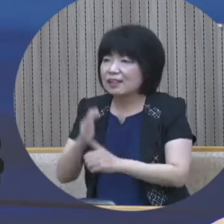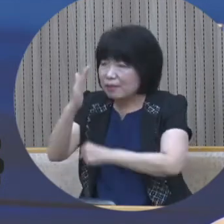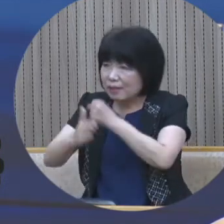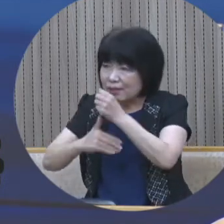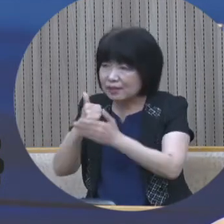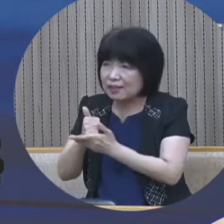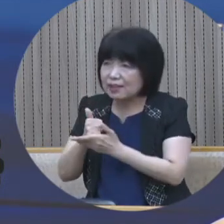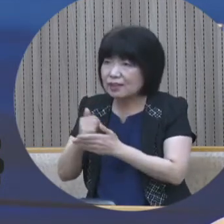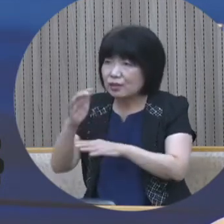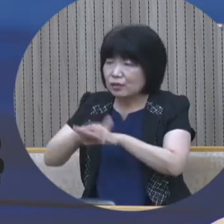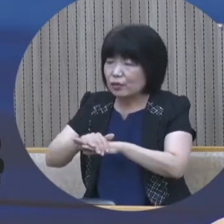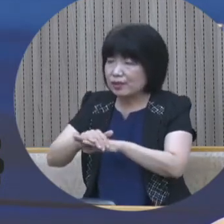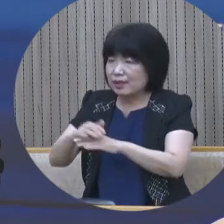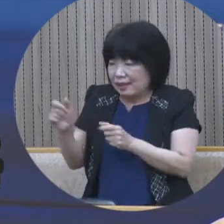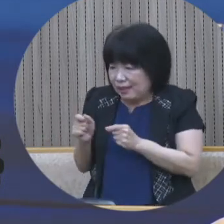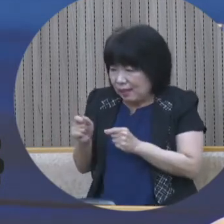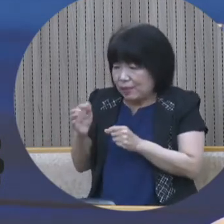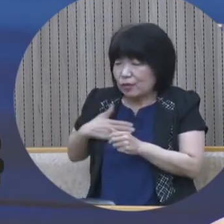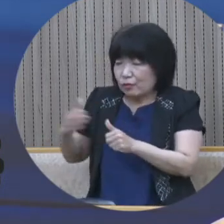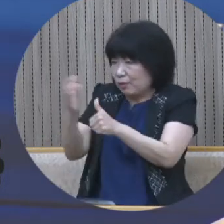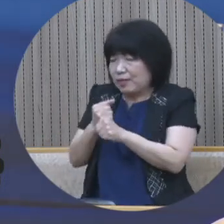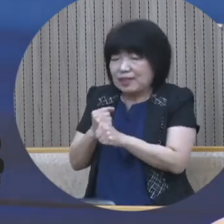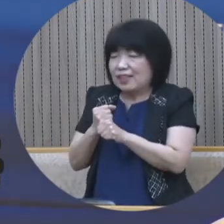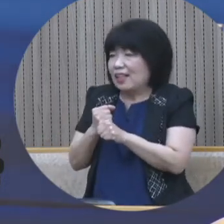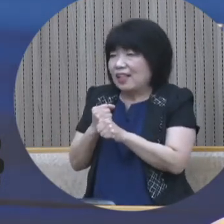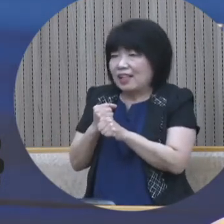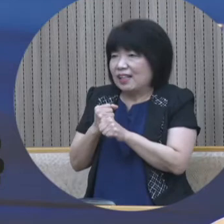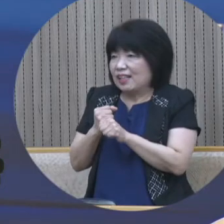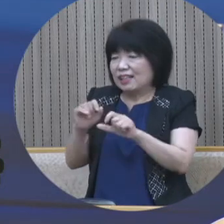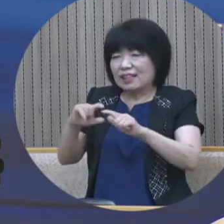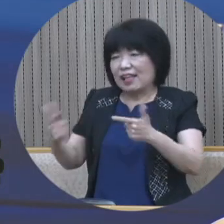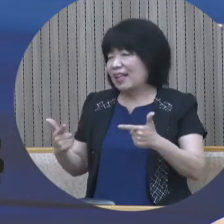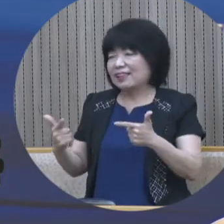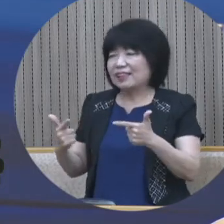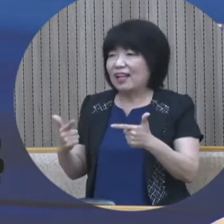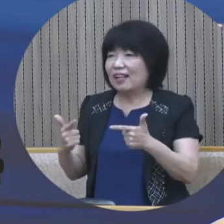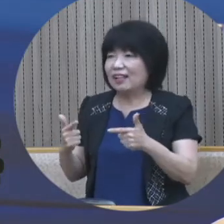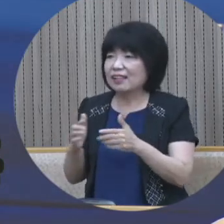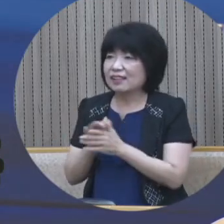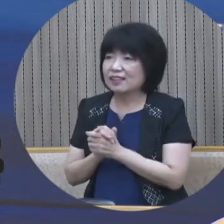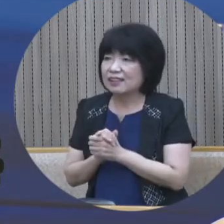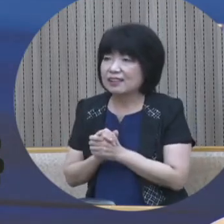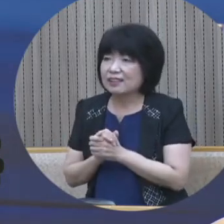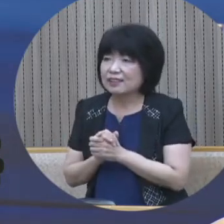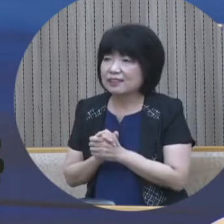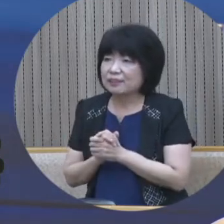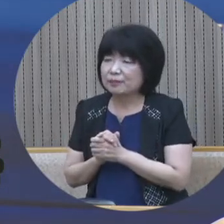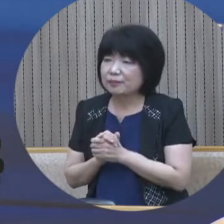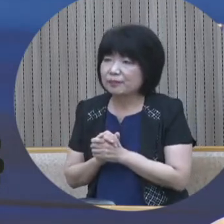하나님의 손이 짧아서 우리를 붙잡지 못하시는 분이 아니라는 말이에요.